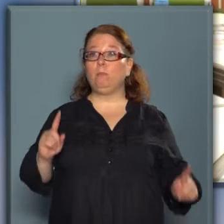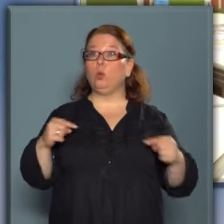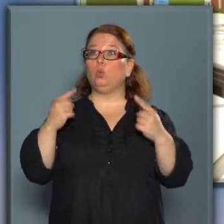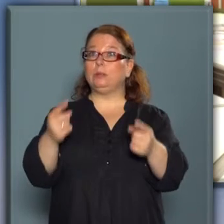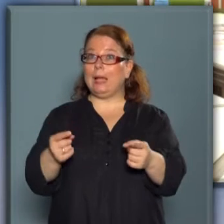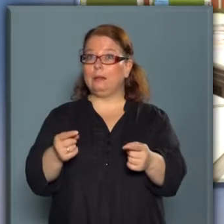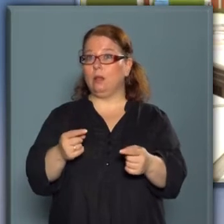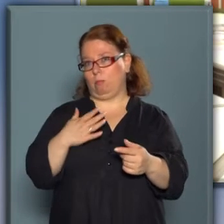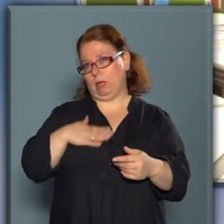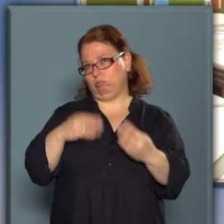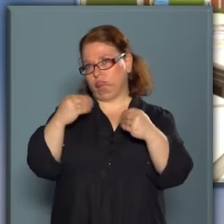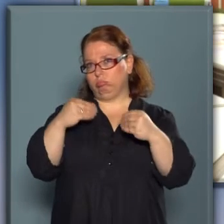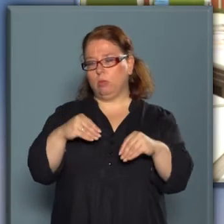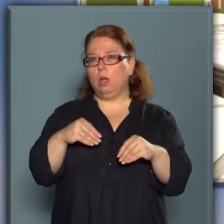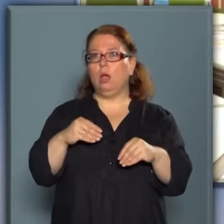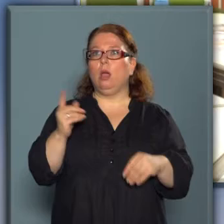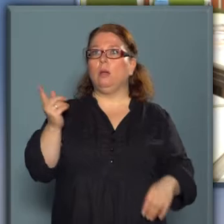Utána beszélnék még